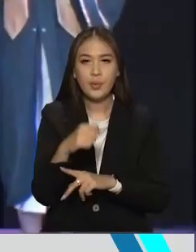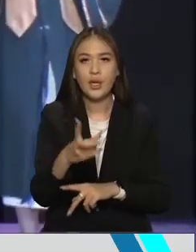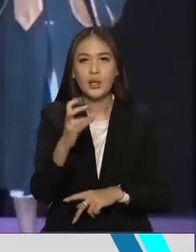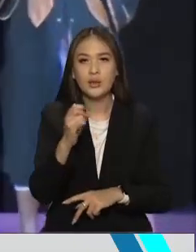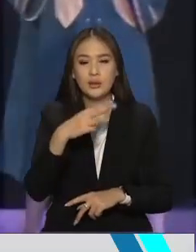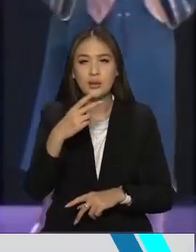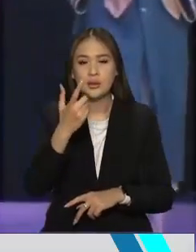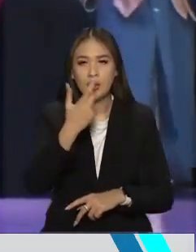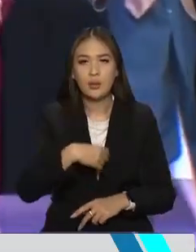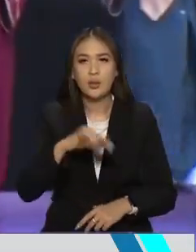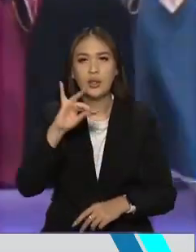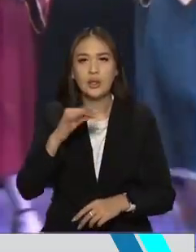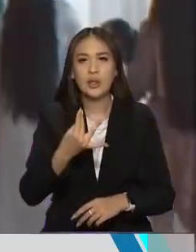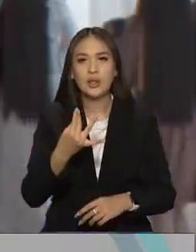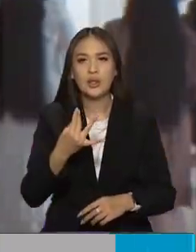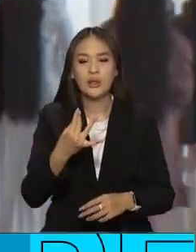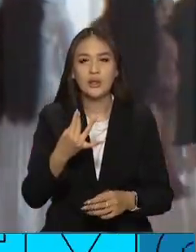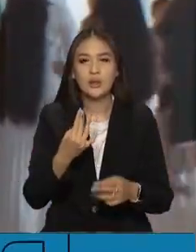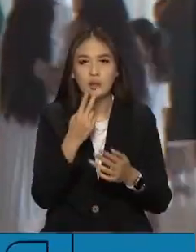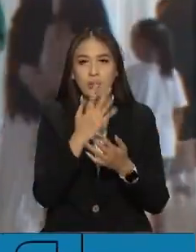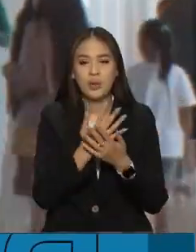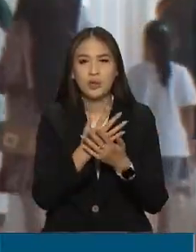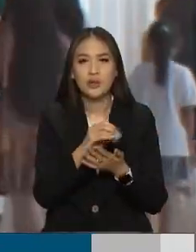и своими страхами говорить спортсменка